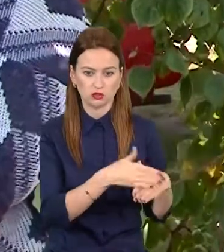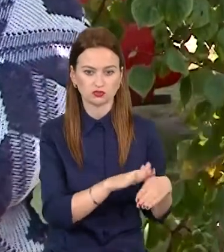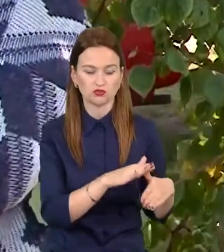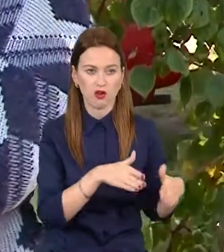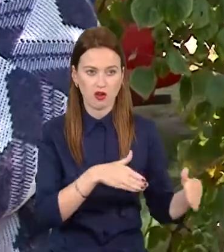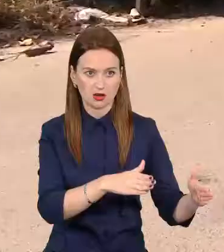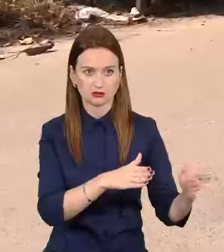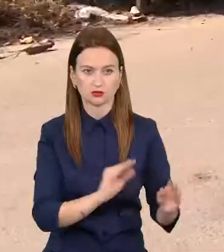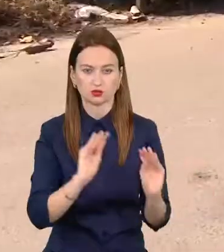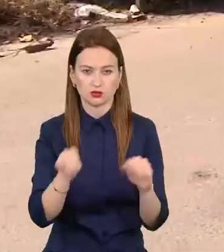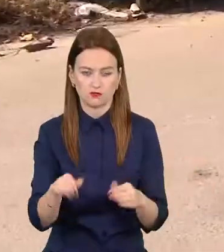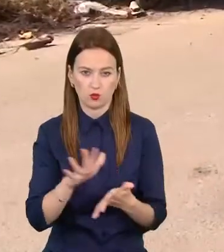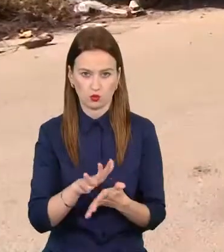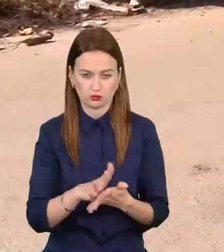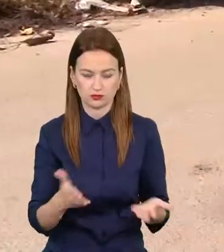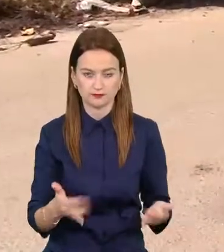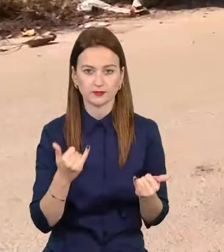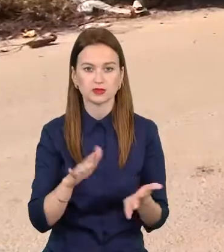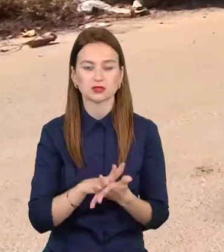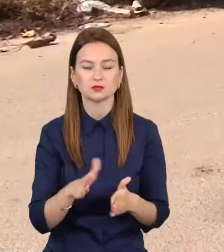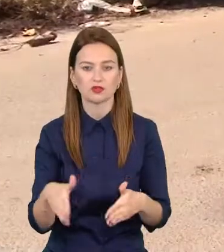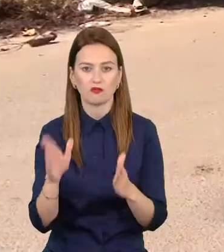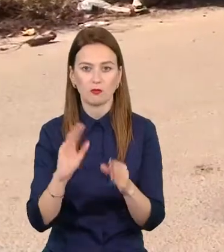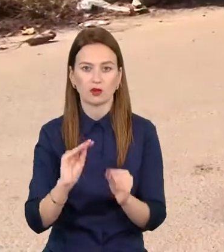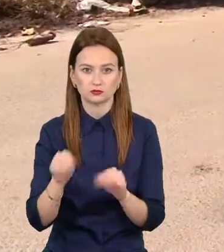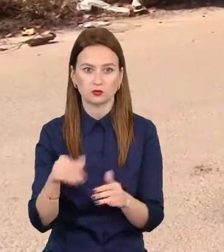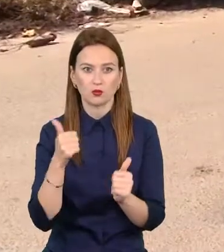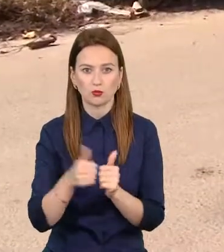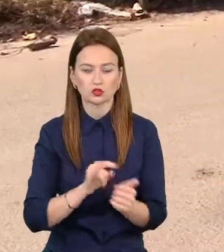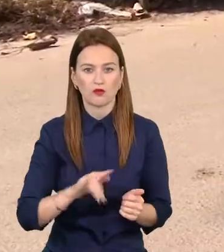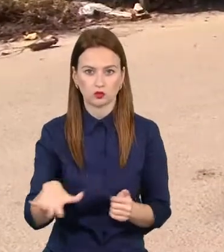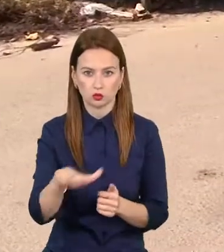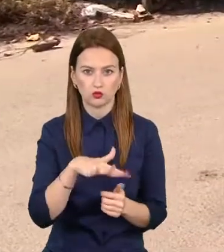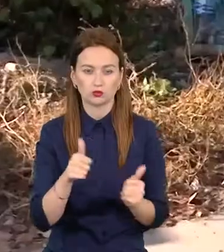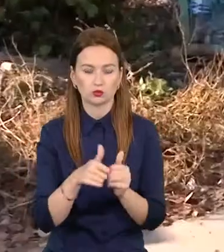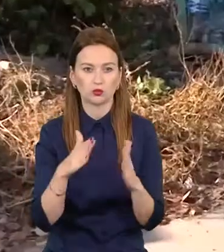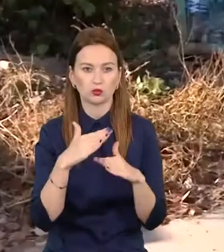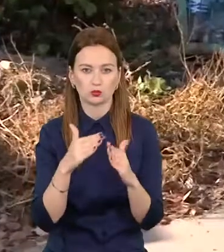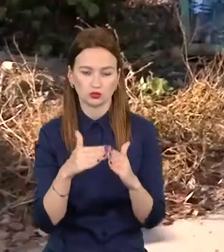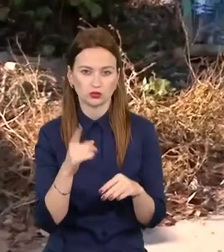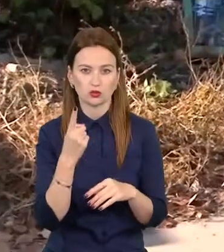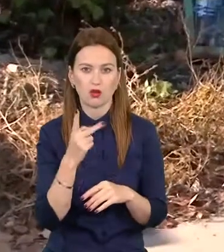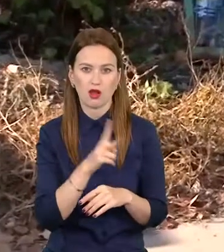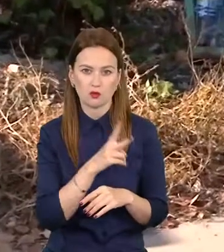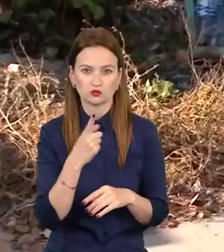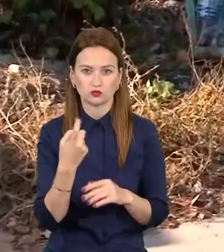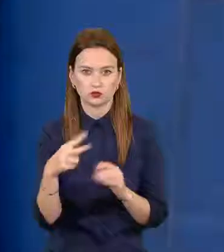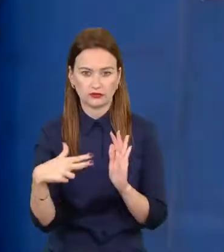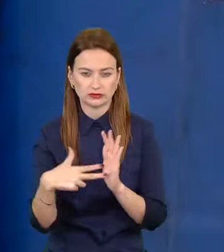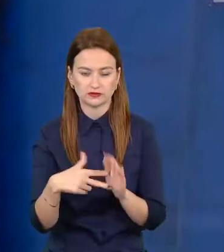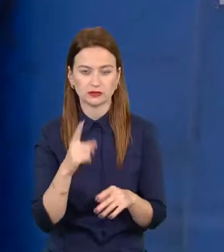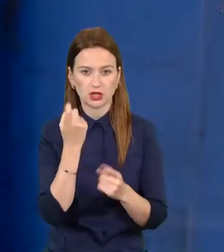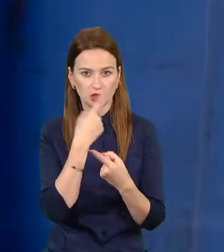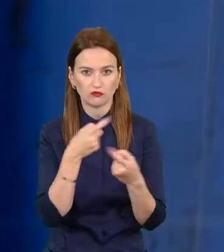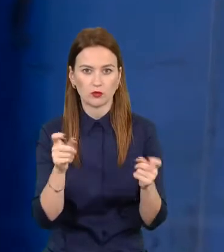здесь мусор. Зараз сміттєві баки встановлені поблизу автодрому, неподалік від будинку, що на Карбишева, 128. За